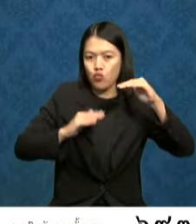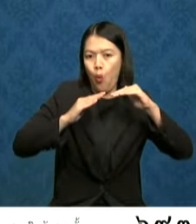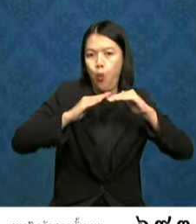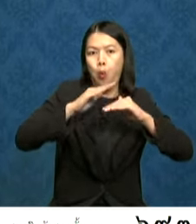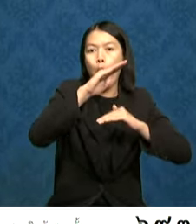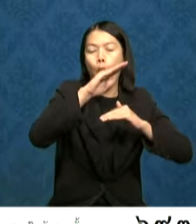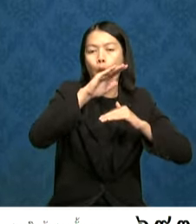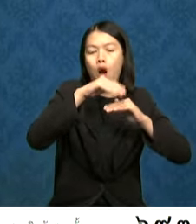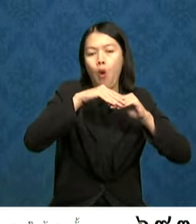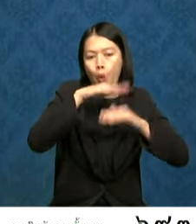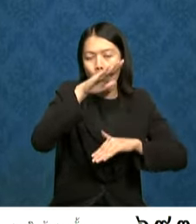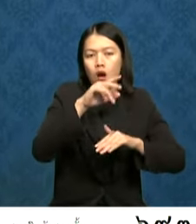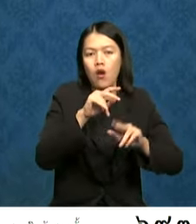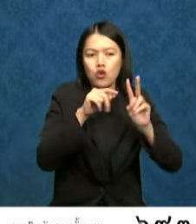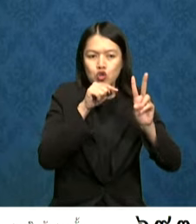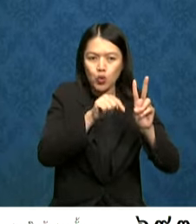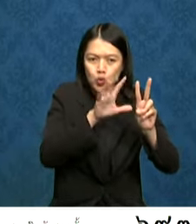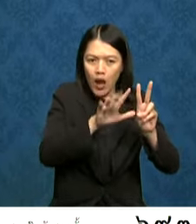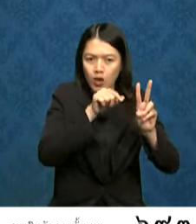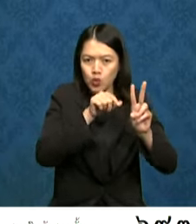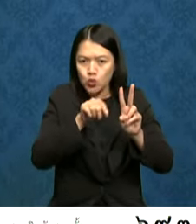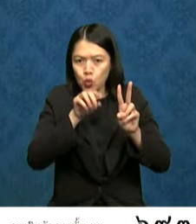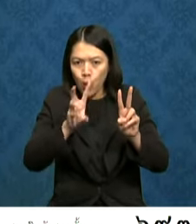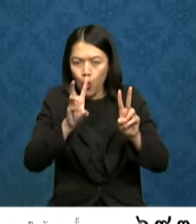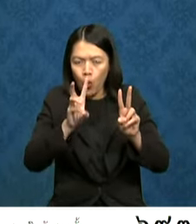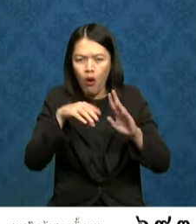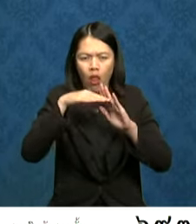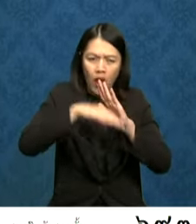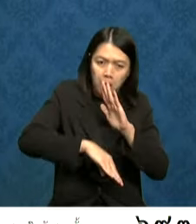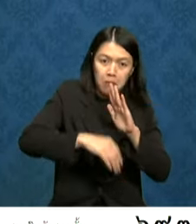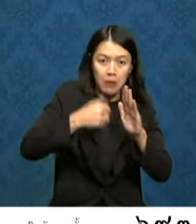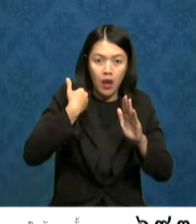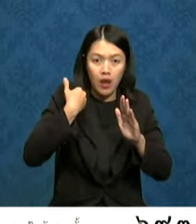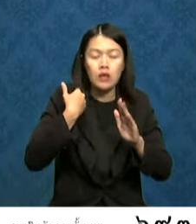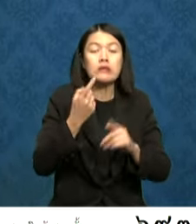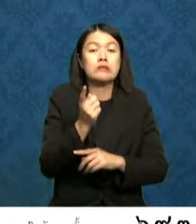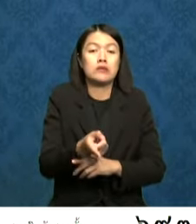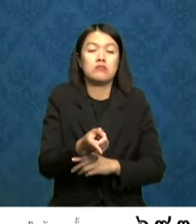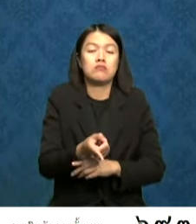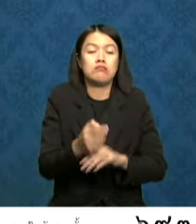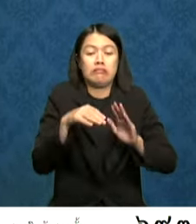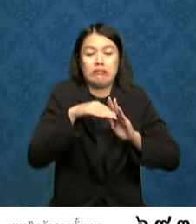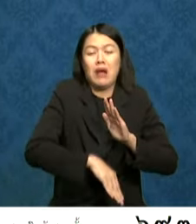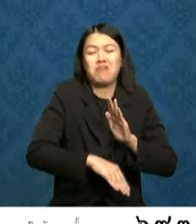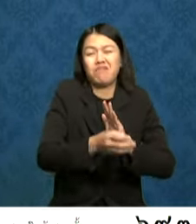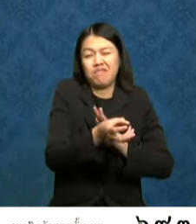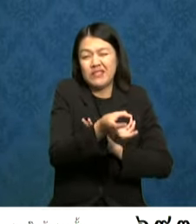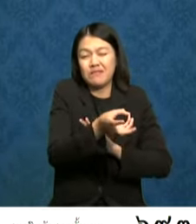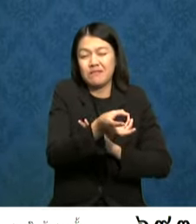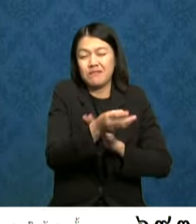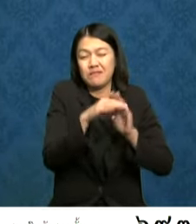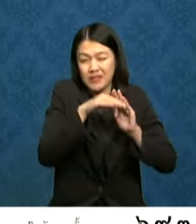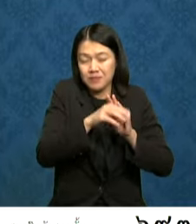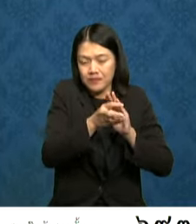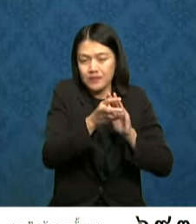คะถามว่า2.5 2.6%ต่อปีเนี่ยมันต่ำกว่าศักยภาพจริงมั้ยจริงแต่มันต่ำกว่านิดเดียวนะ